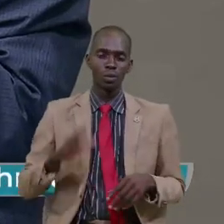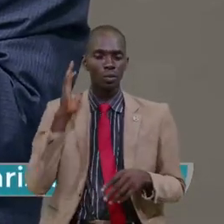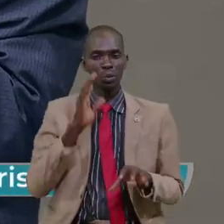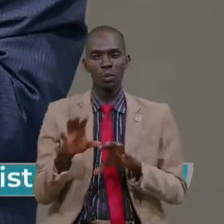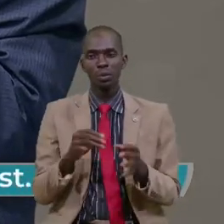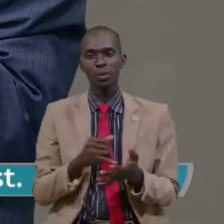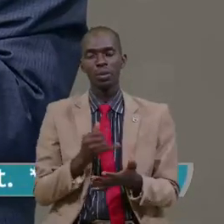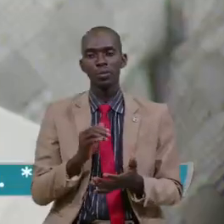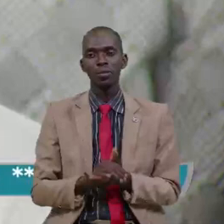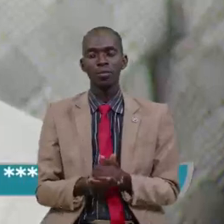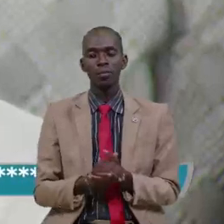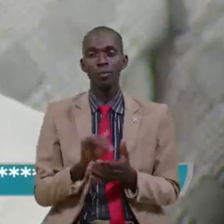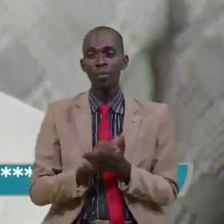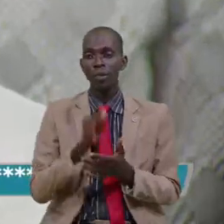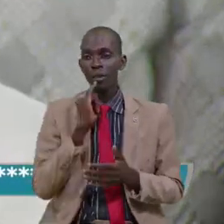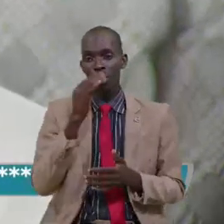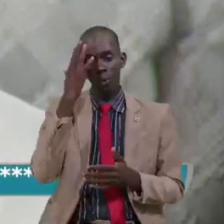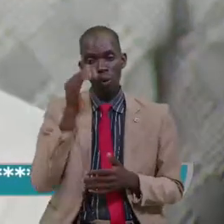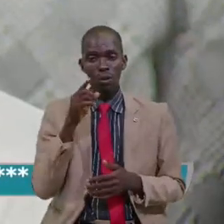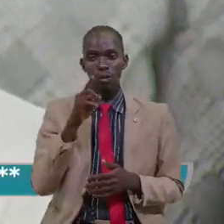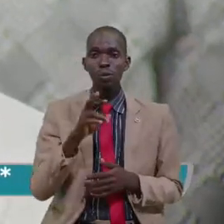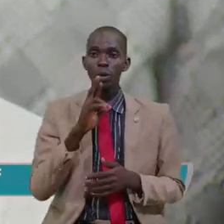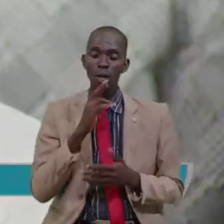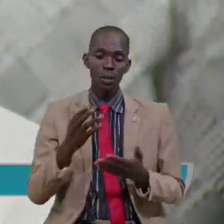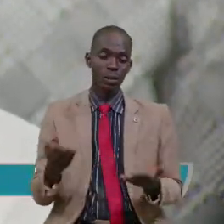fera. C'est pourquoi vous êtes là.